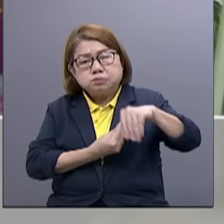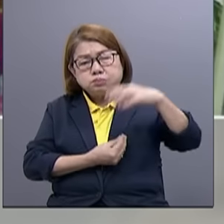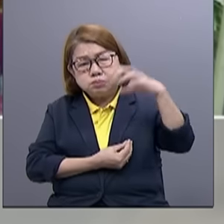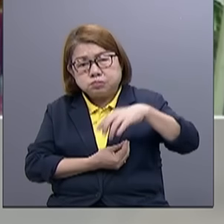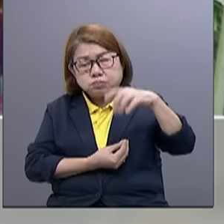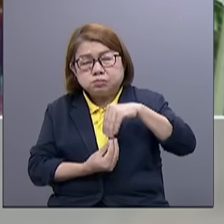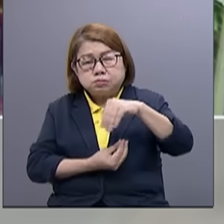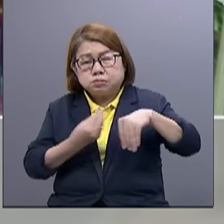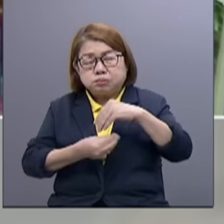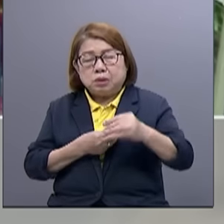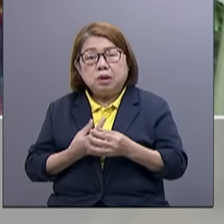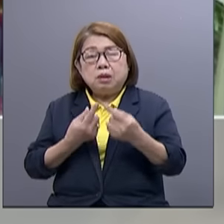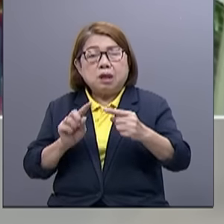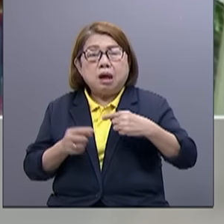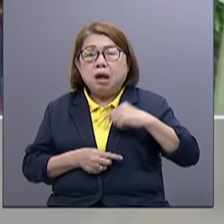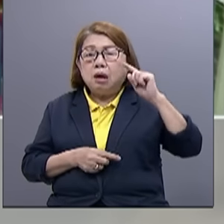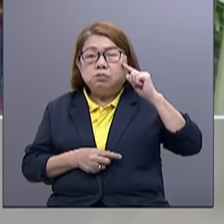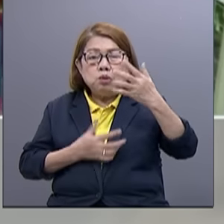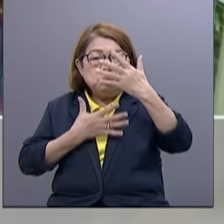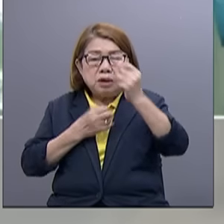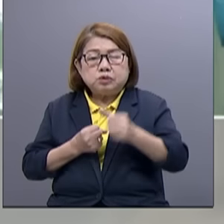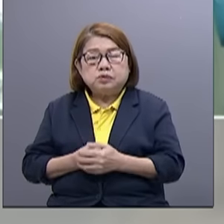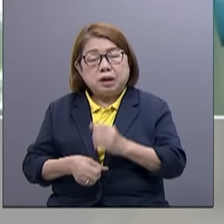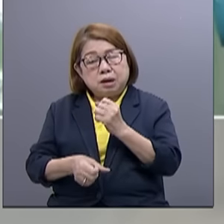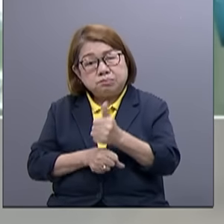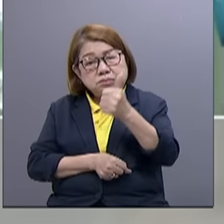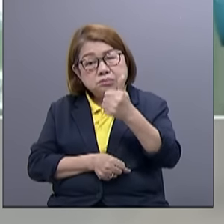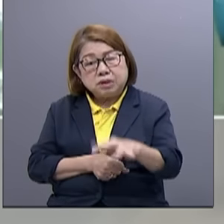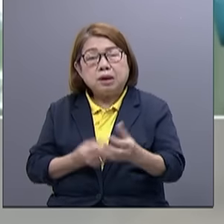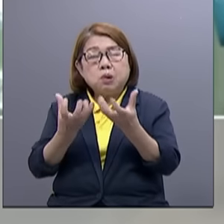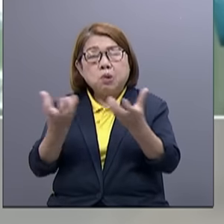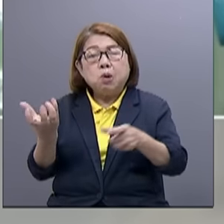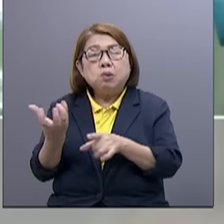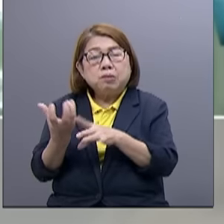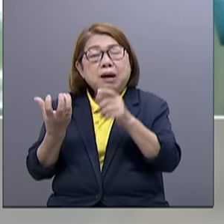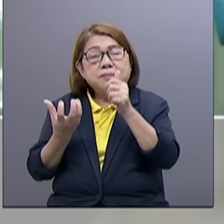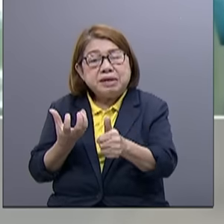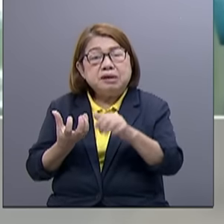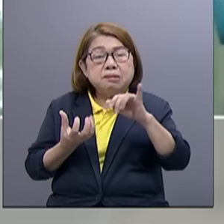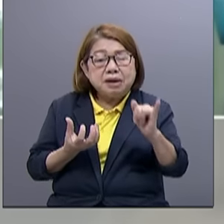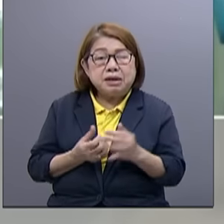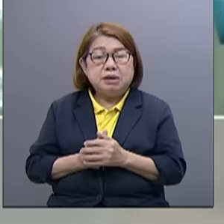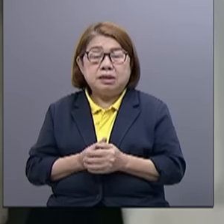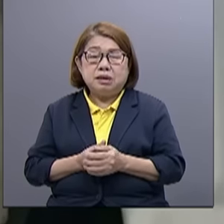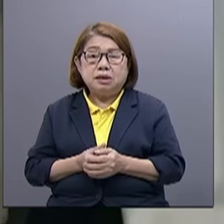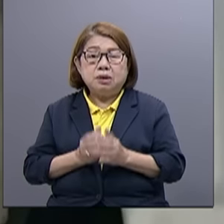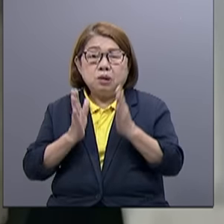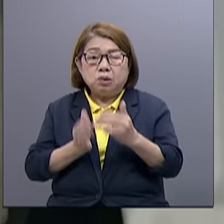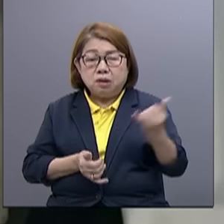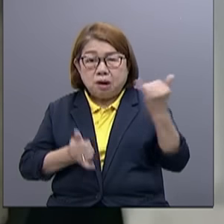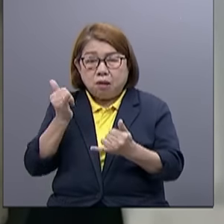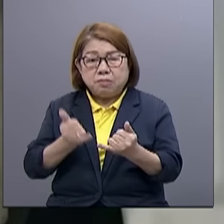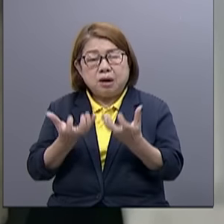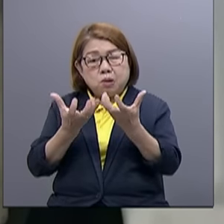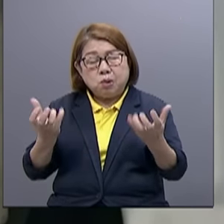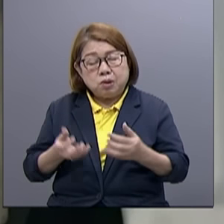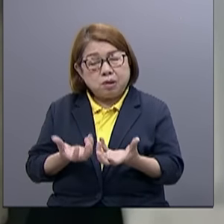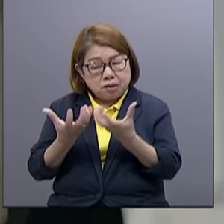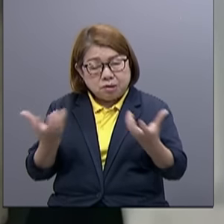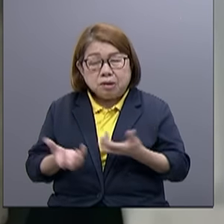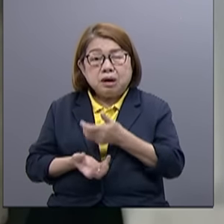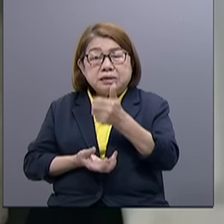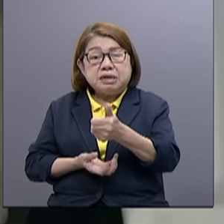ยไม่ได้สนใจว่าศักยภาพหรือคุณภาพในการเข้ามาของคนหรือของธุรกิจนั้นมันส่งผลต่อประเ